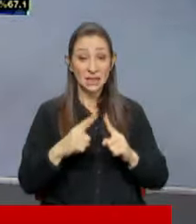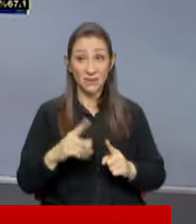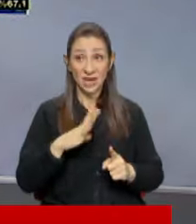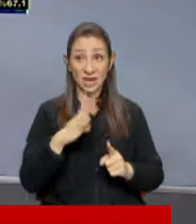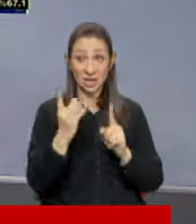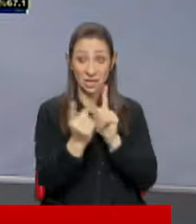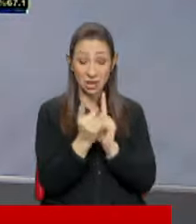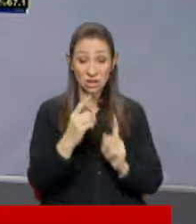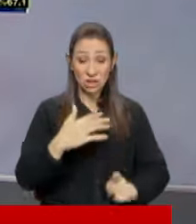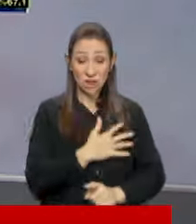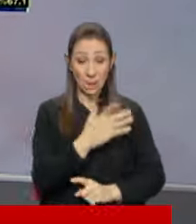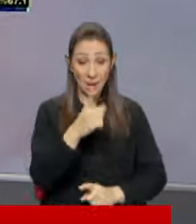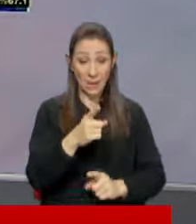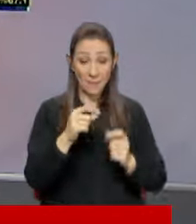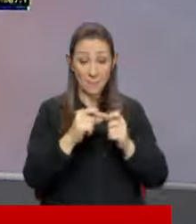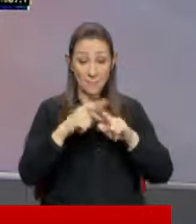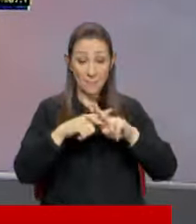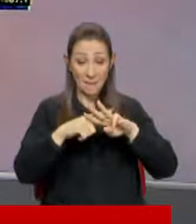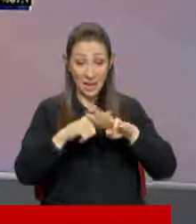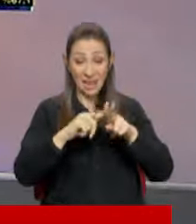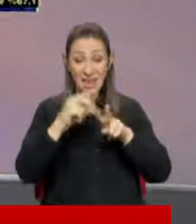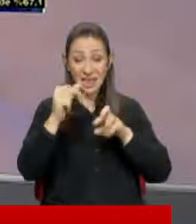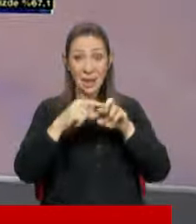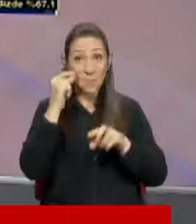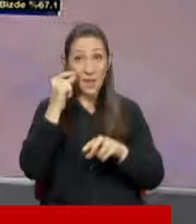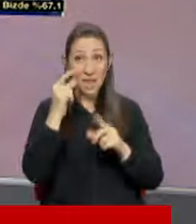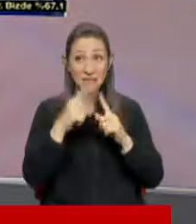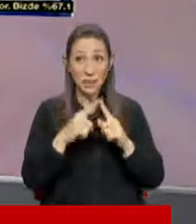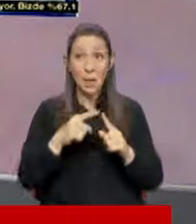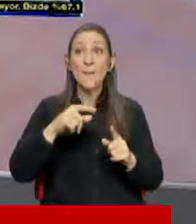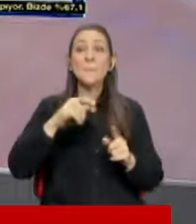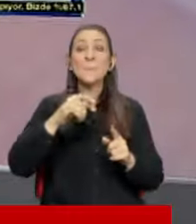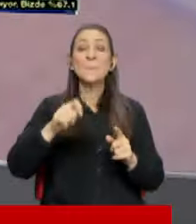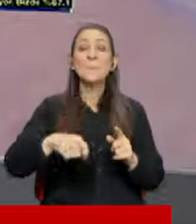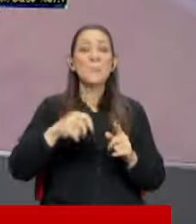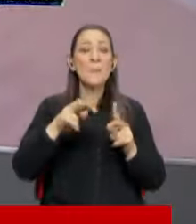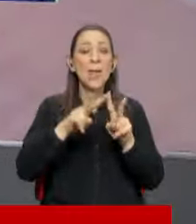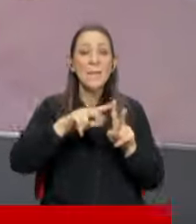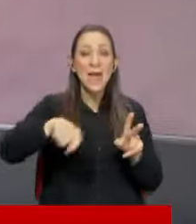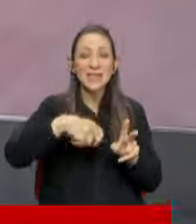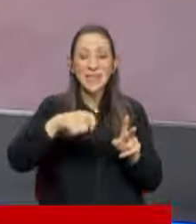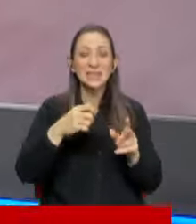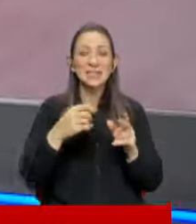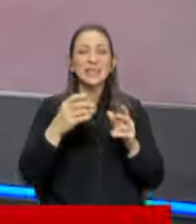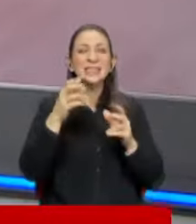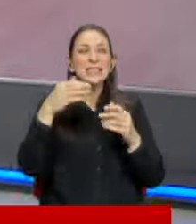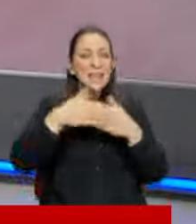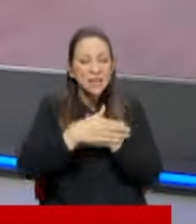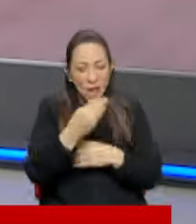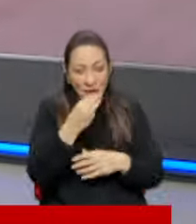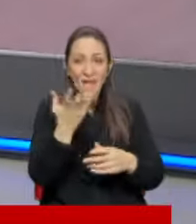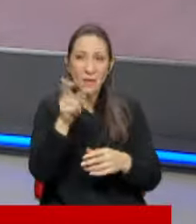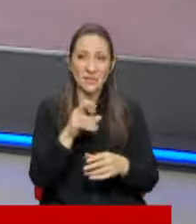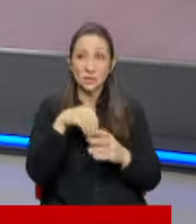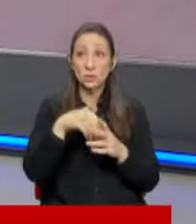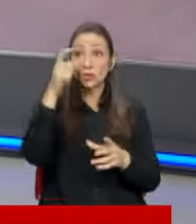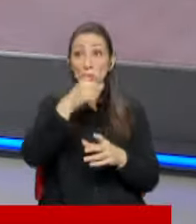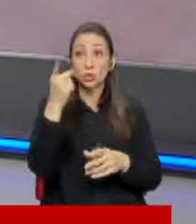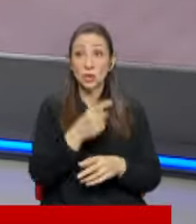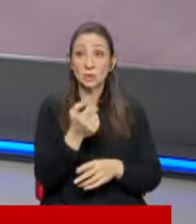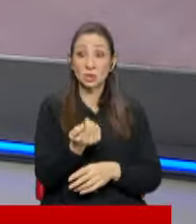karşımızda. CHP'li Bekir Başevirgen'in hesabı, menemen hesabı sahur için ve iftar için. Bakalım.